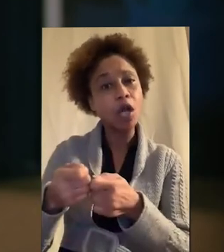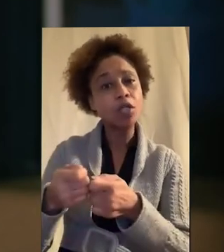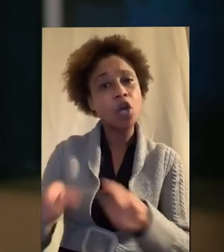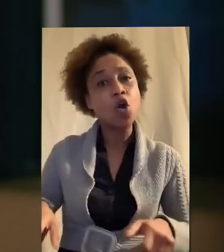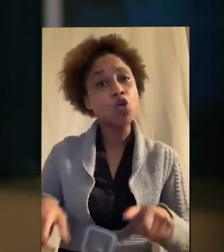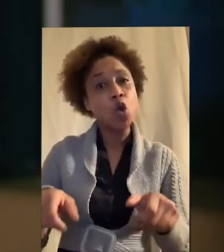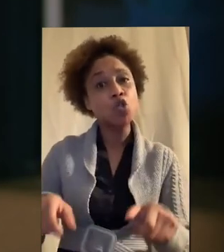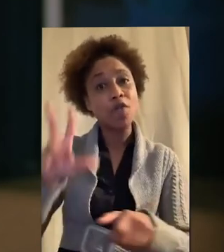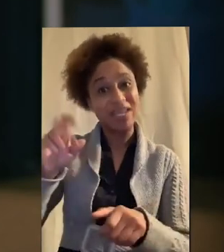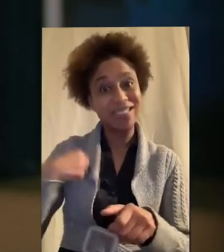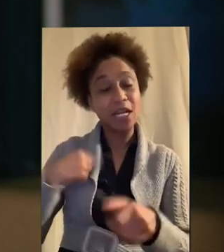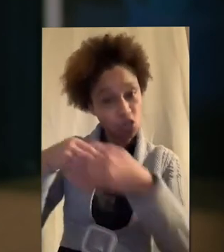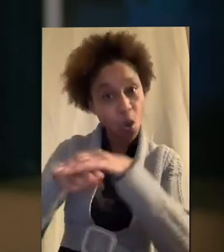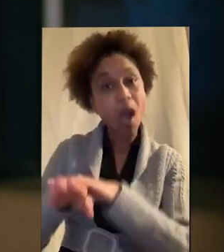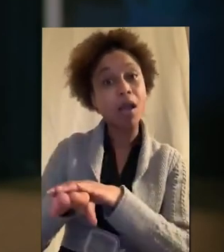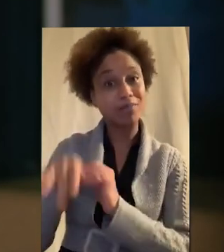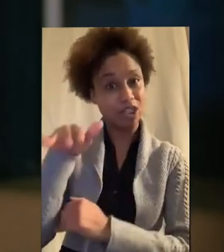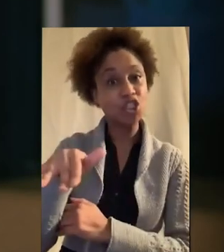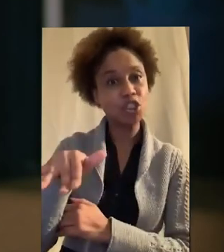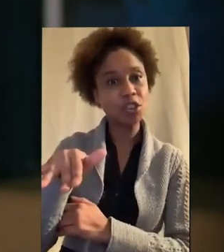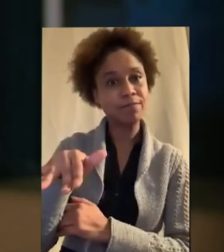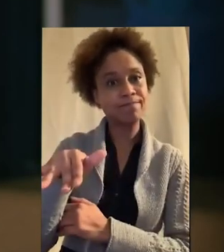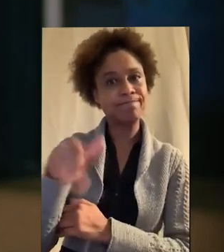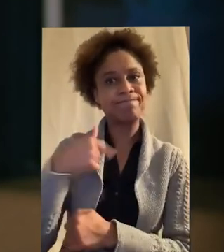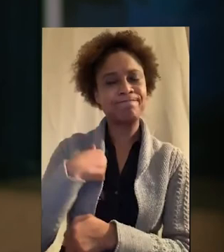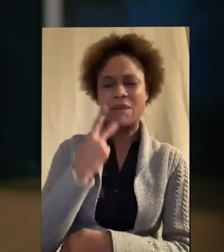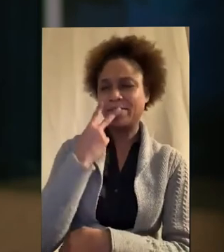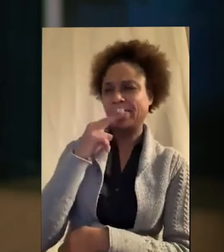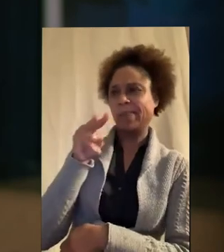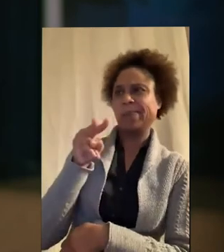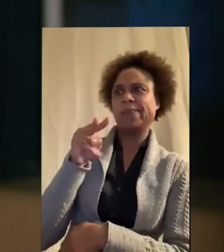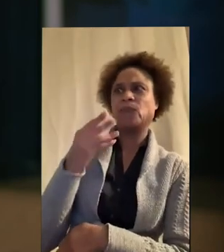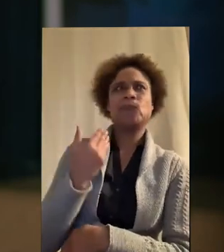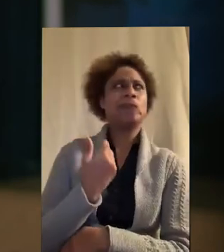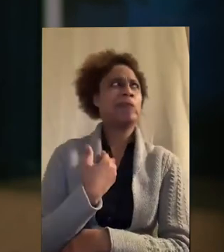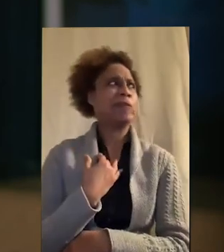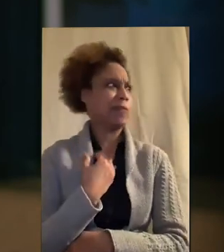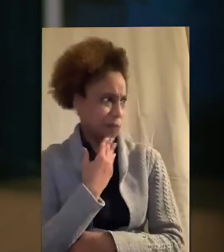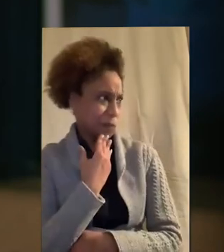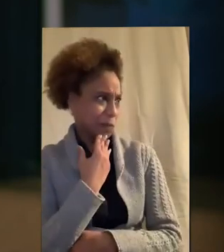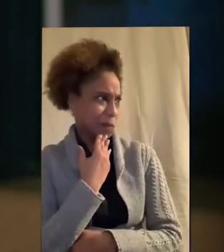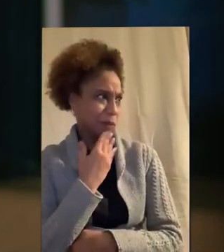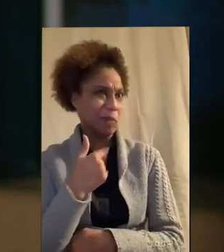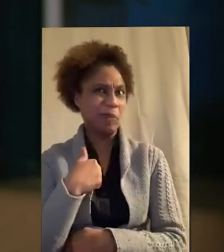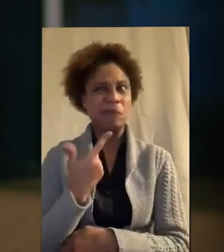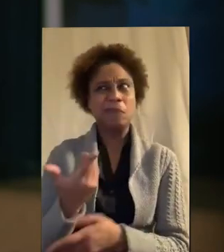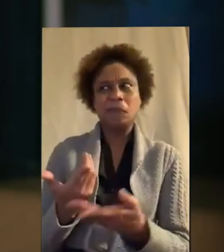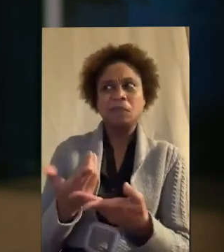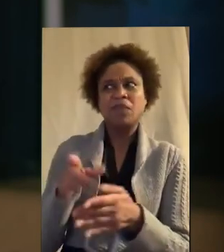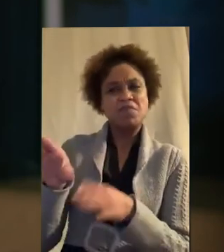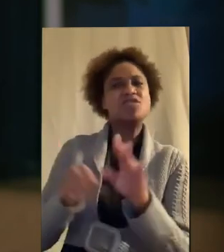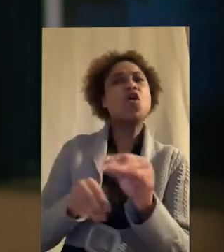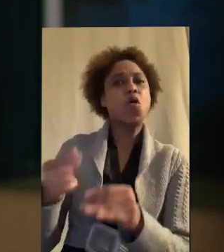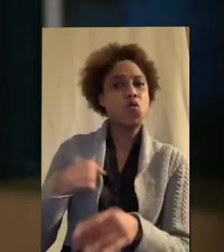veld. Hè? Want jullie noemen eigenlijk kennis als belangrijk iets. Nou, dat kun je natuurlijk van extern halen. En het gebruik maken van